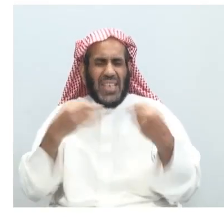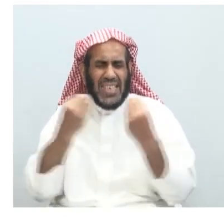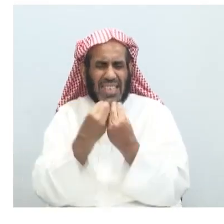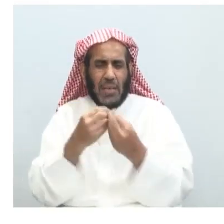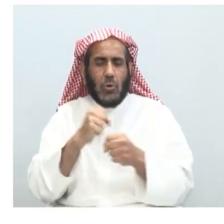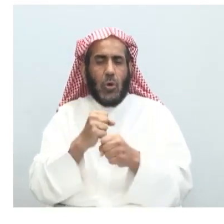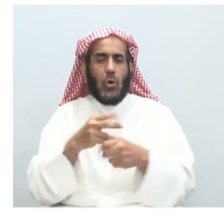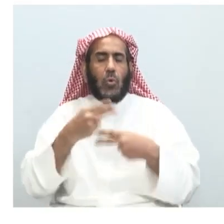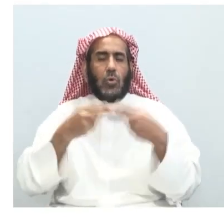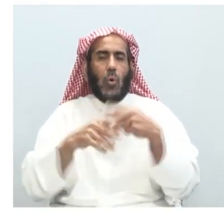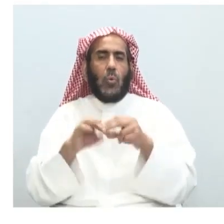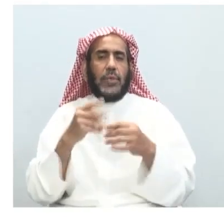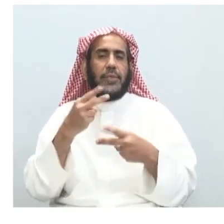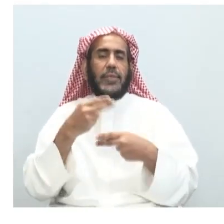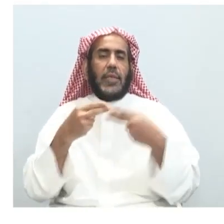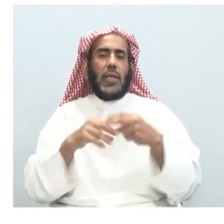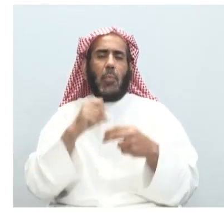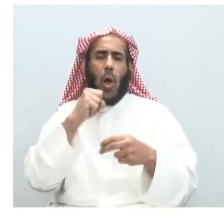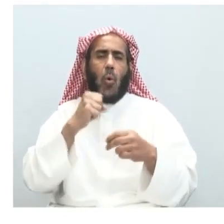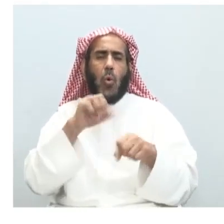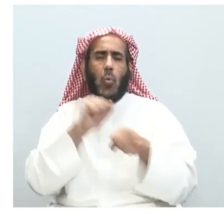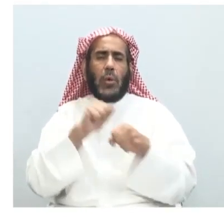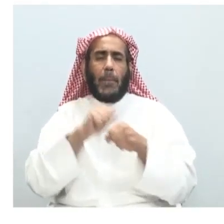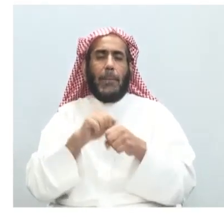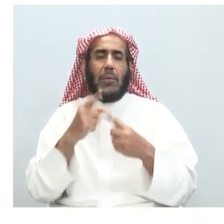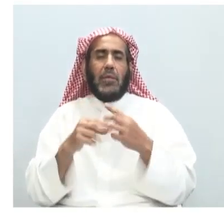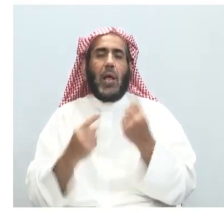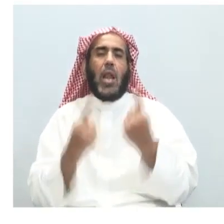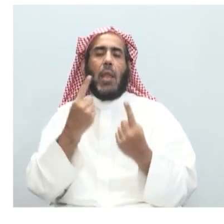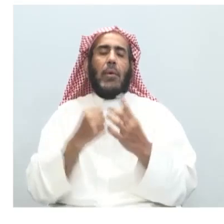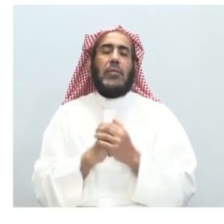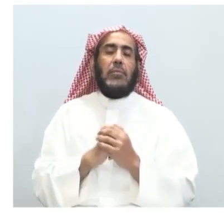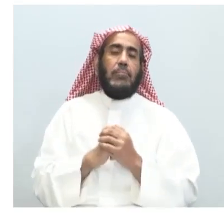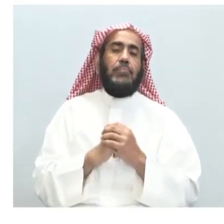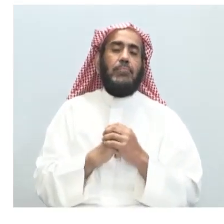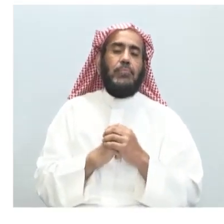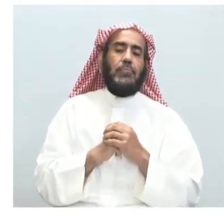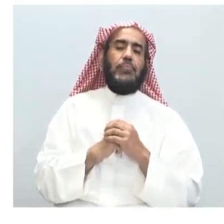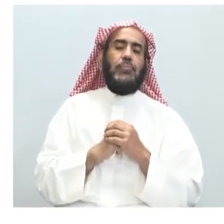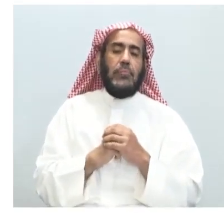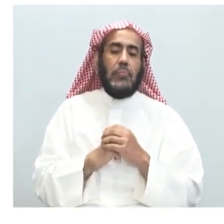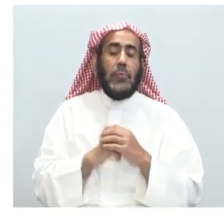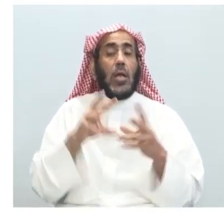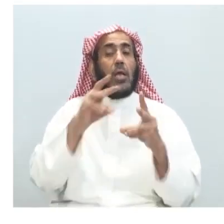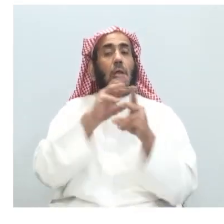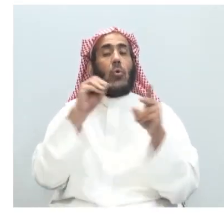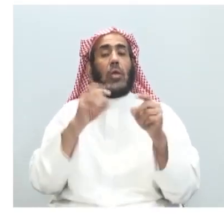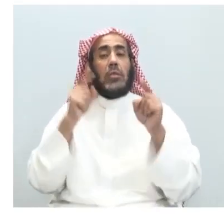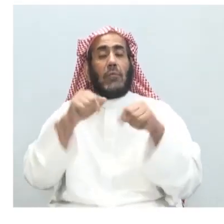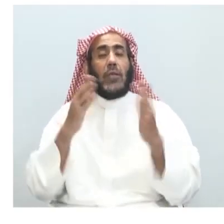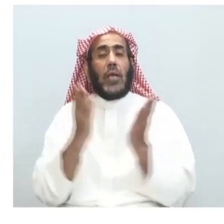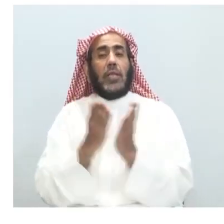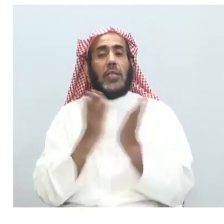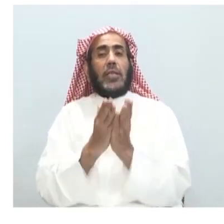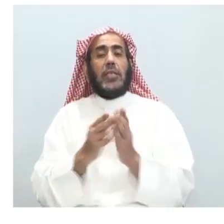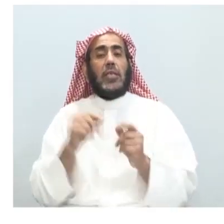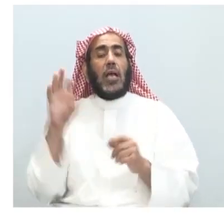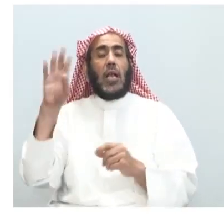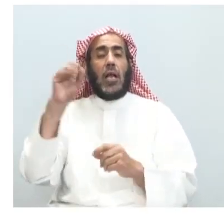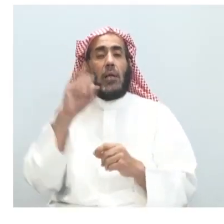وتكون تركيب قوي وصلب بالنسبه للنباتات اذن خلاصه في هذا الدرس